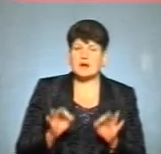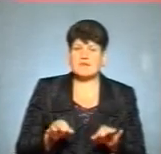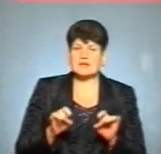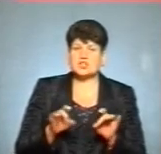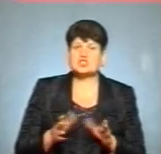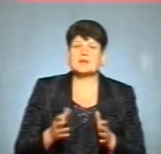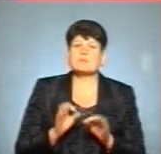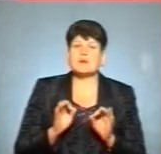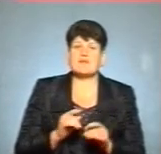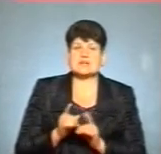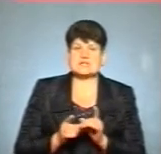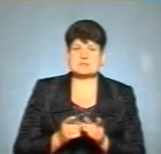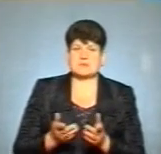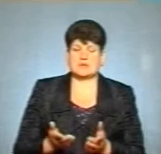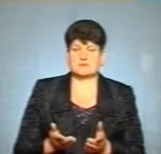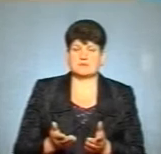зміни?